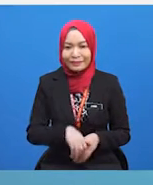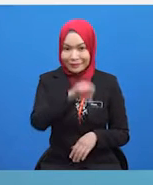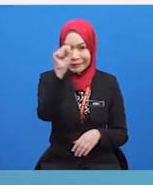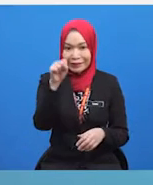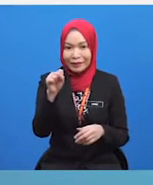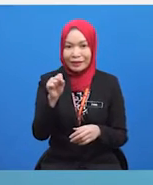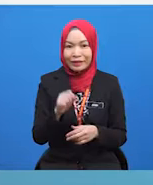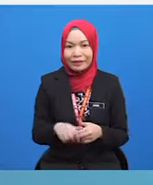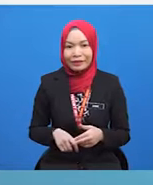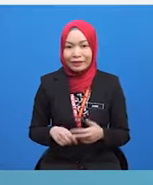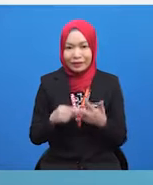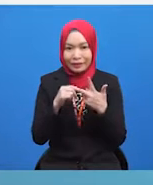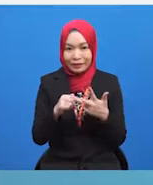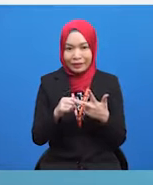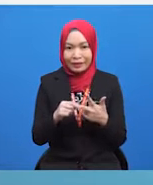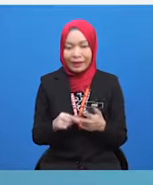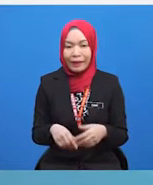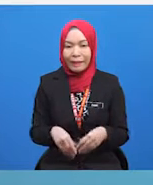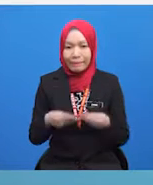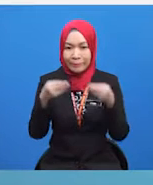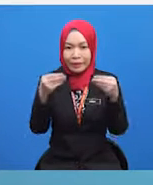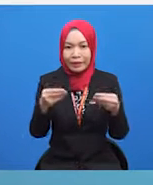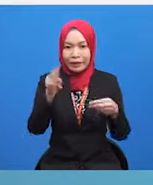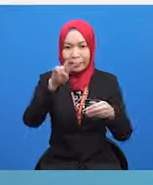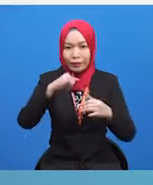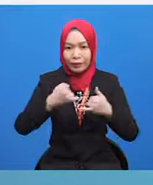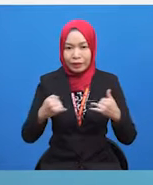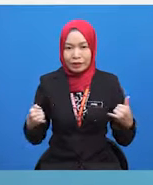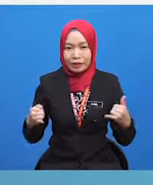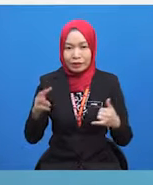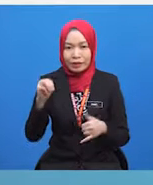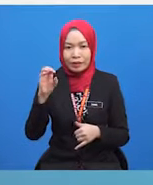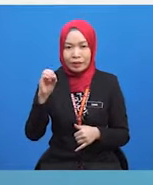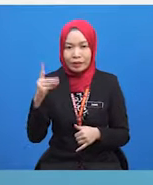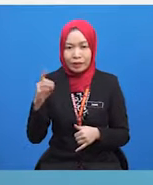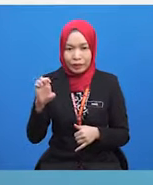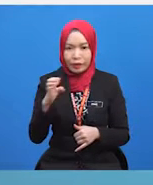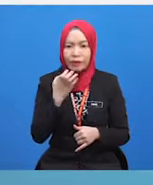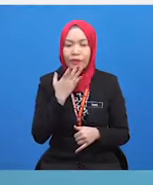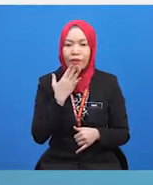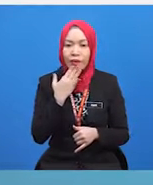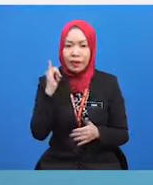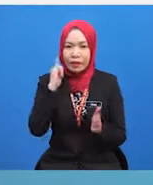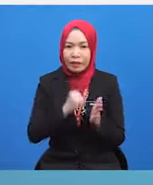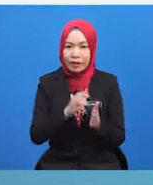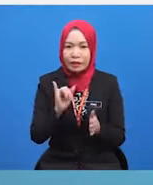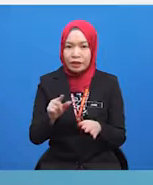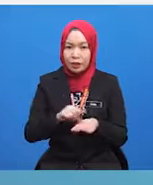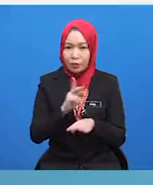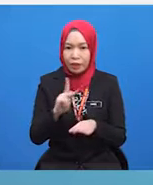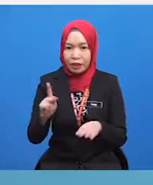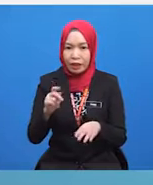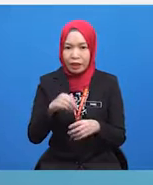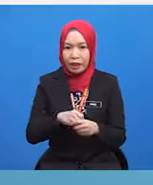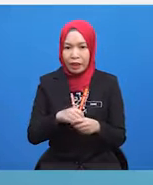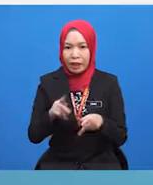Soalan ketiga, berikan 2 jenis mode color image yang digunakan dalam proses